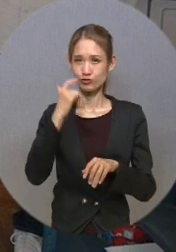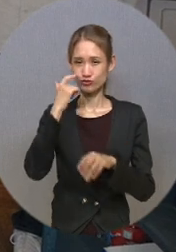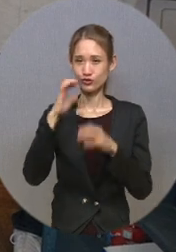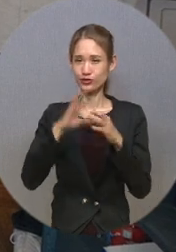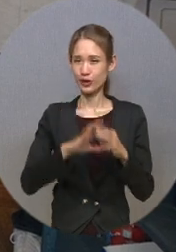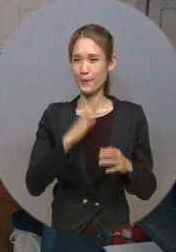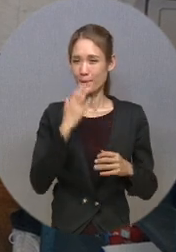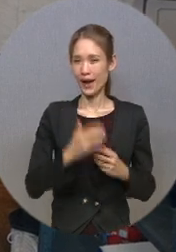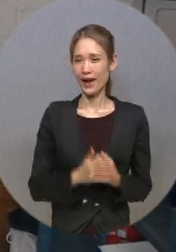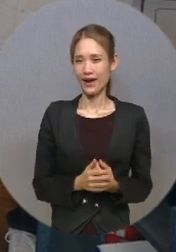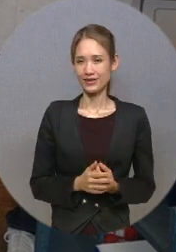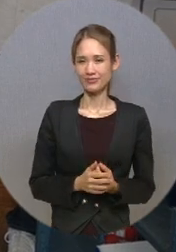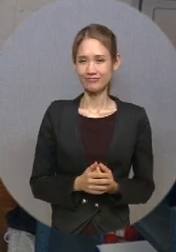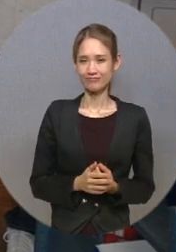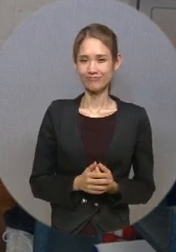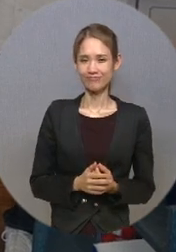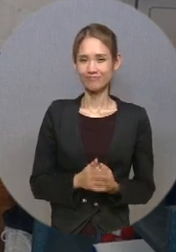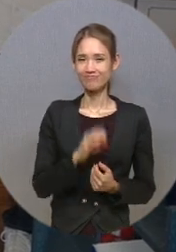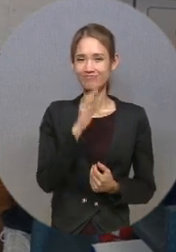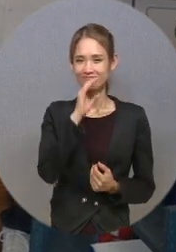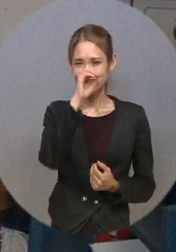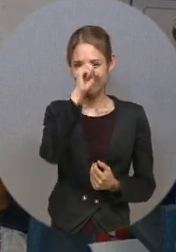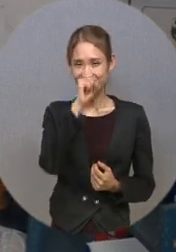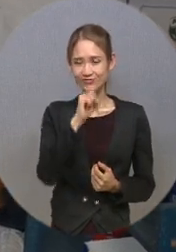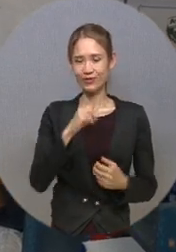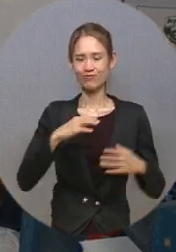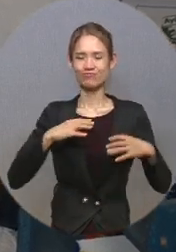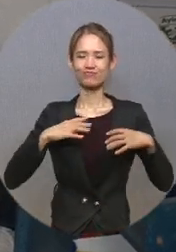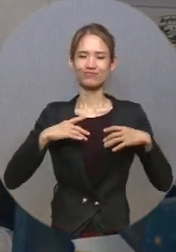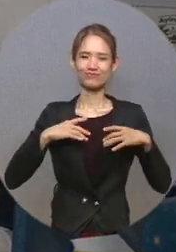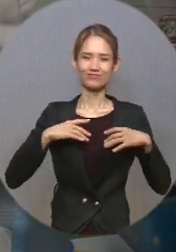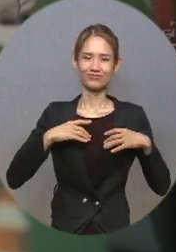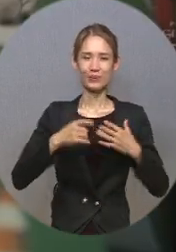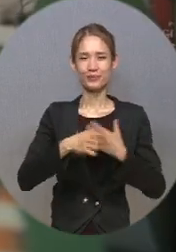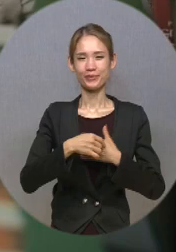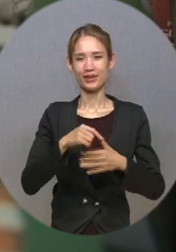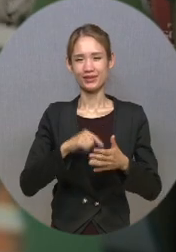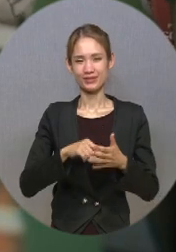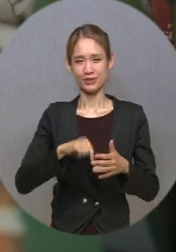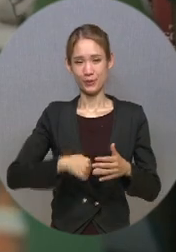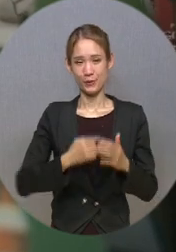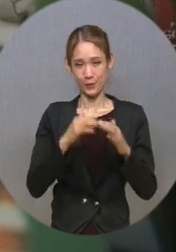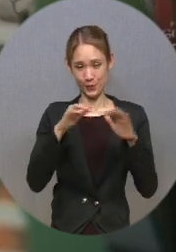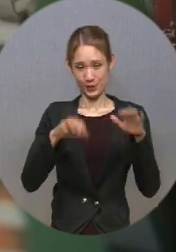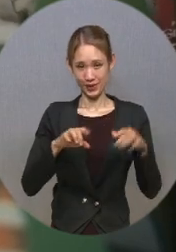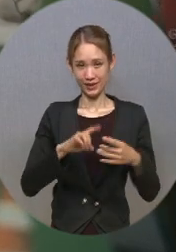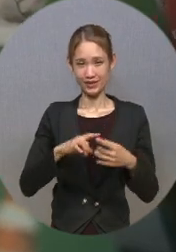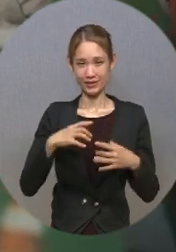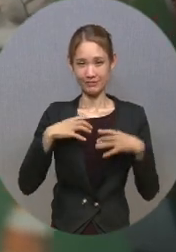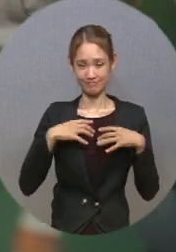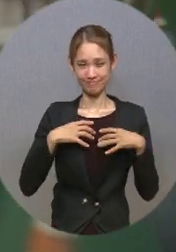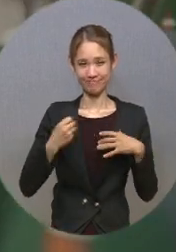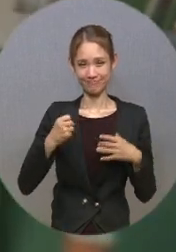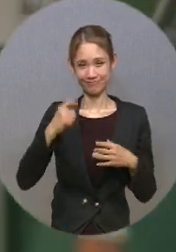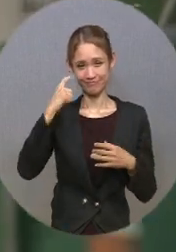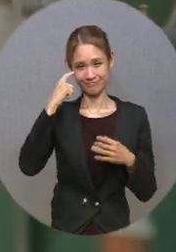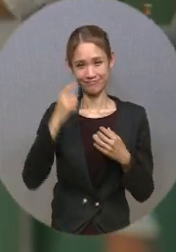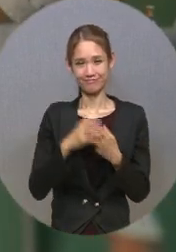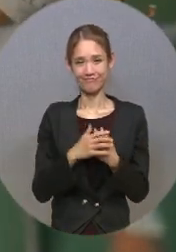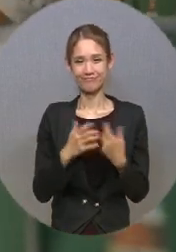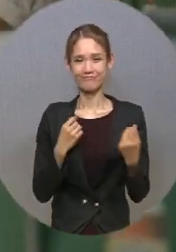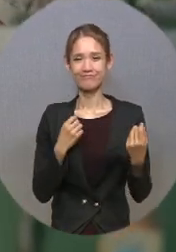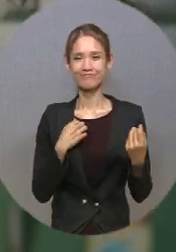되고 있는 것 같아요. 와 진짜 좋다. 이 자부심. 자부심 진짜. 자기 마을 자기 고장에 대한 자부심. 맞아요. 예, 저는 남의